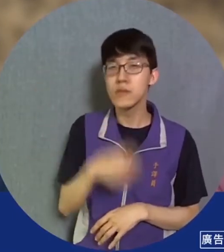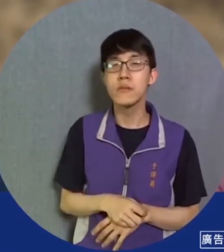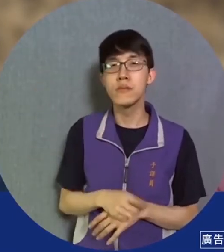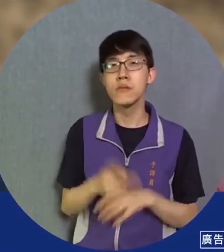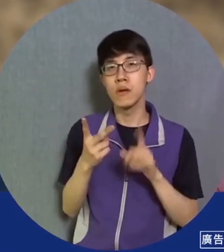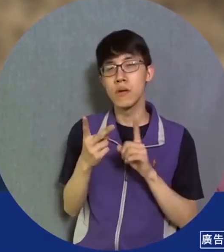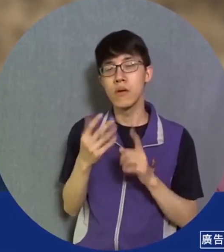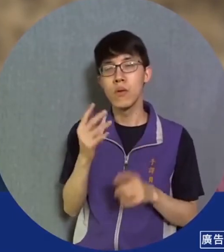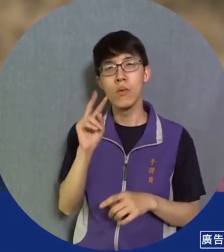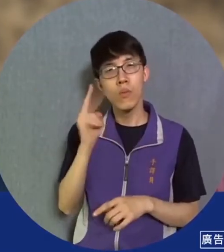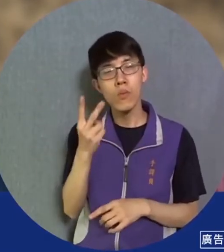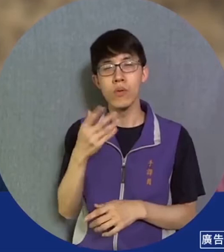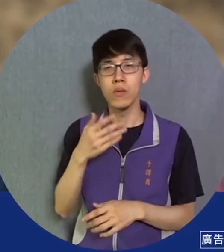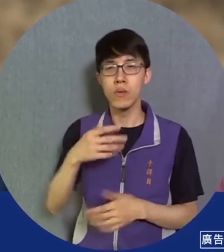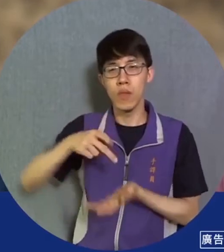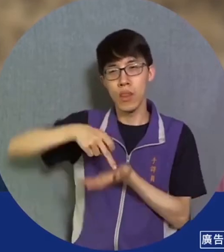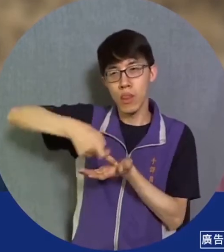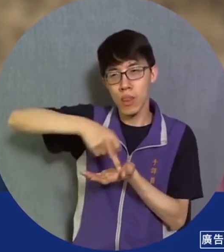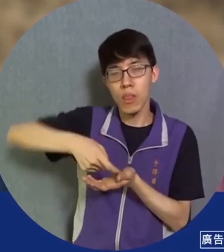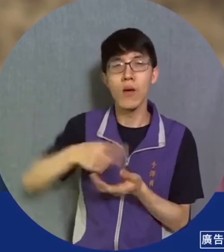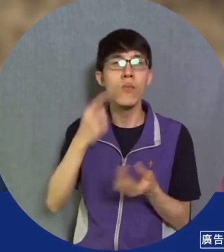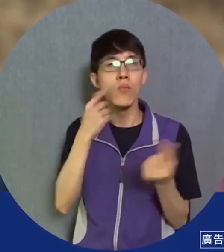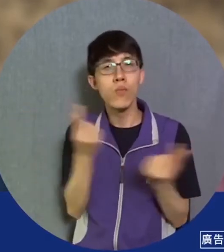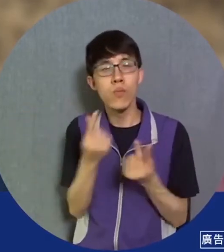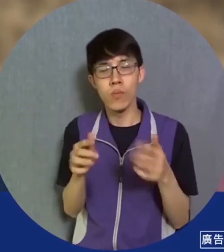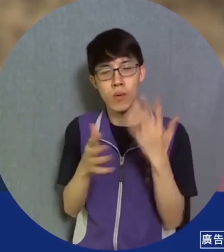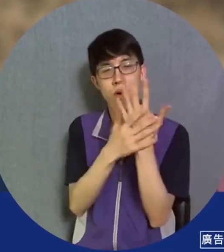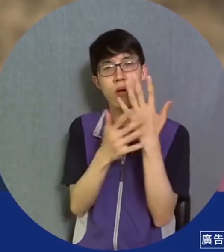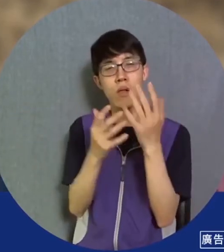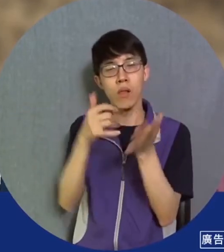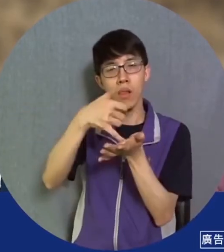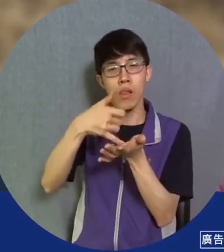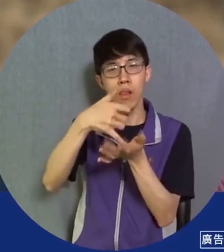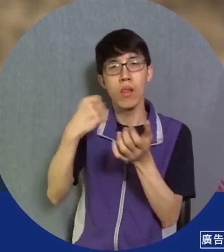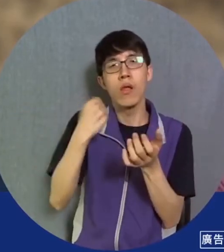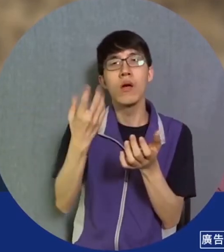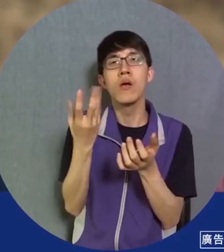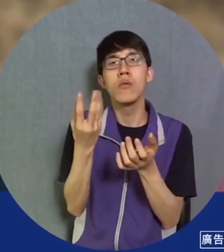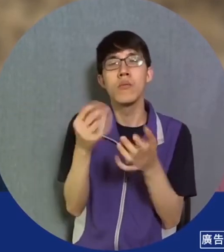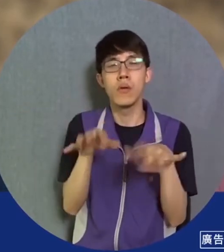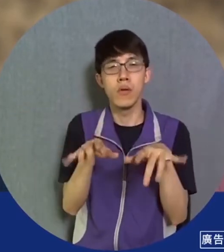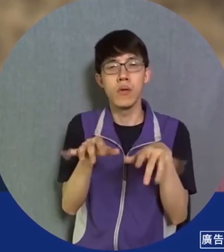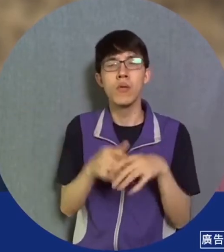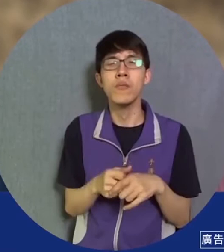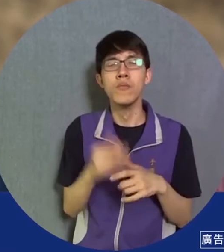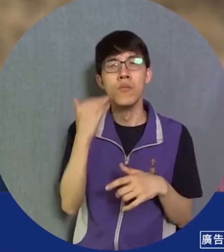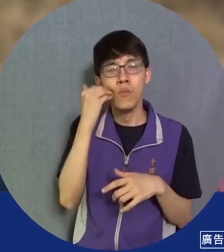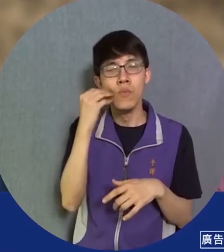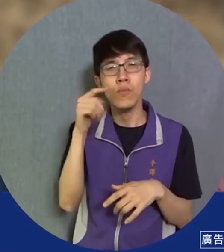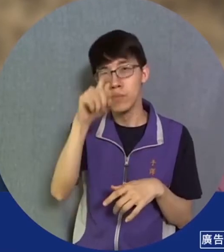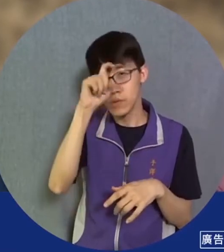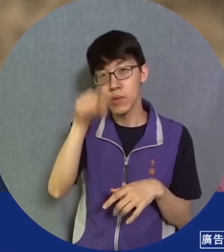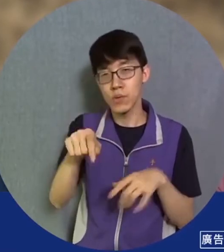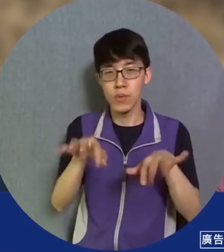的运动没有那么的方便，比方说你的手指相对无力，那么如果你仍旧要在这家公司里面担任文书处